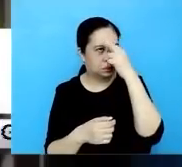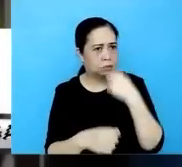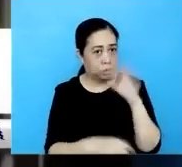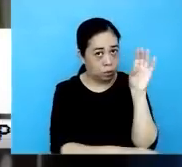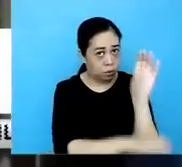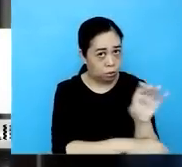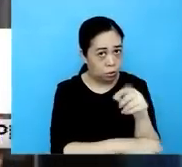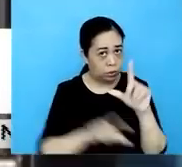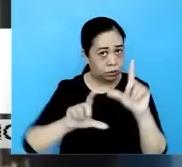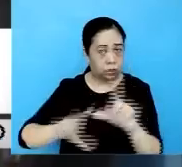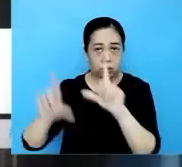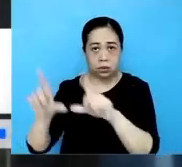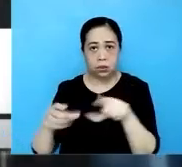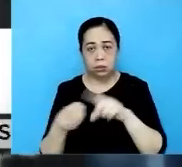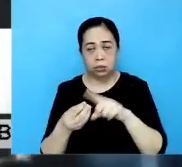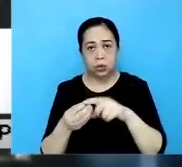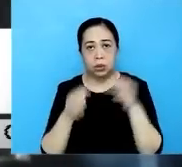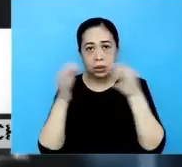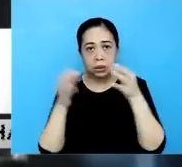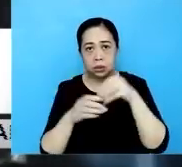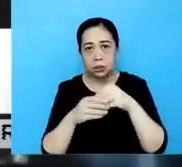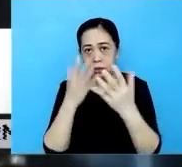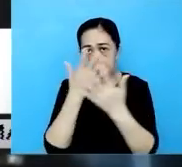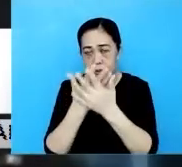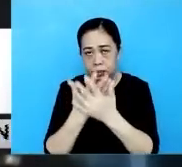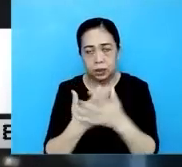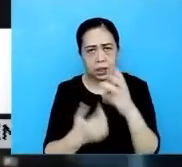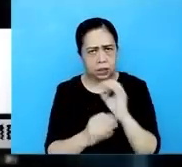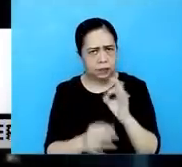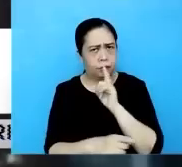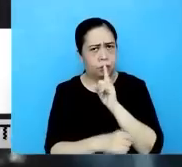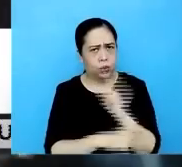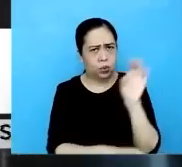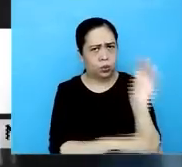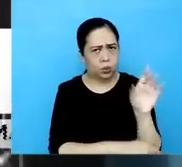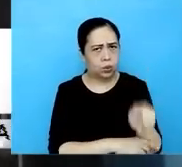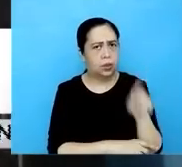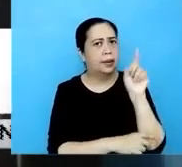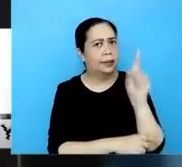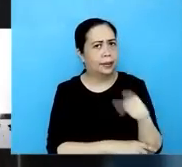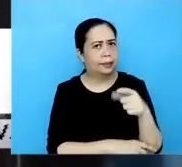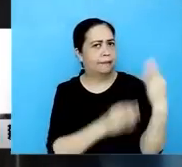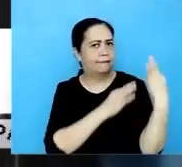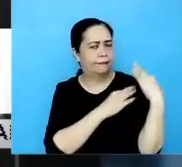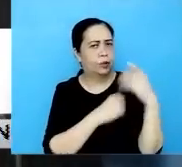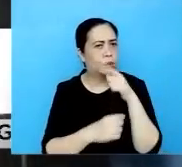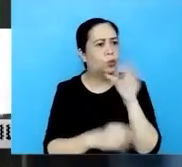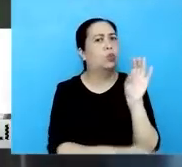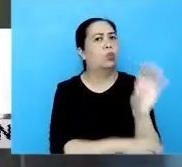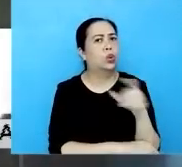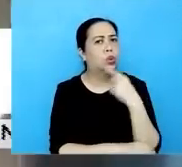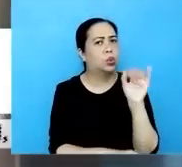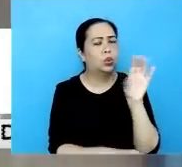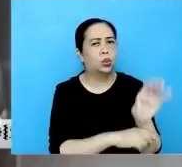si De Lima sa kalakaran ng illegal na droga sa Bilibid. At kung totoo man daw ito, dapat umanong mapanagot ang pumersa kay Ragos at sa iba